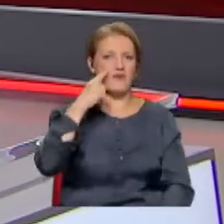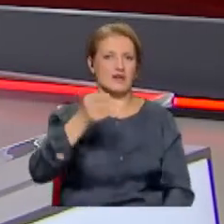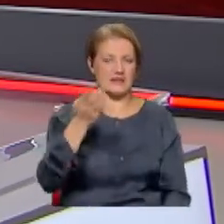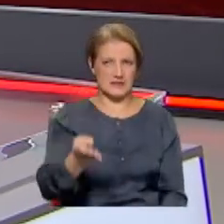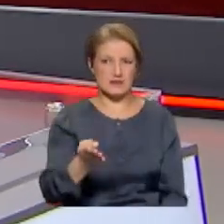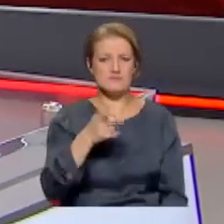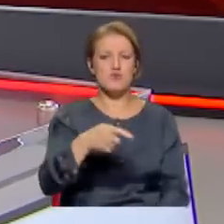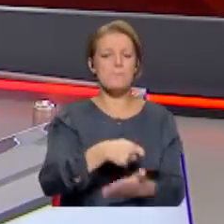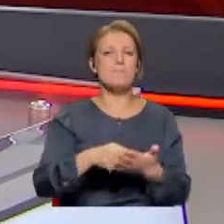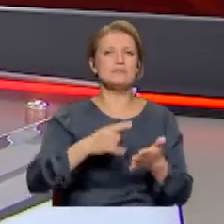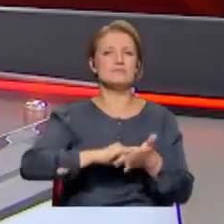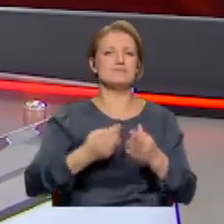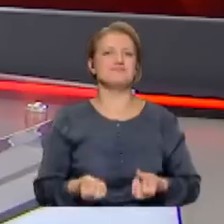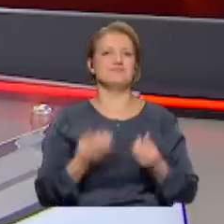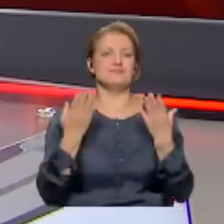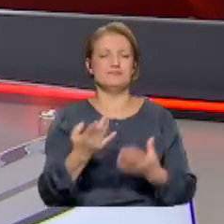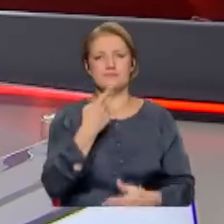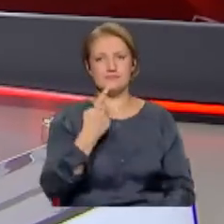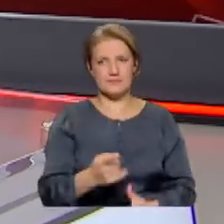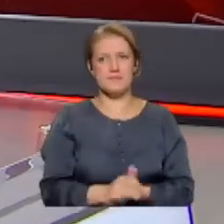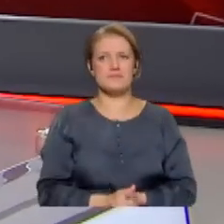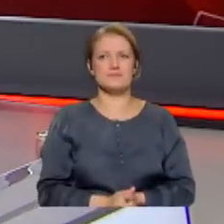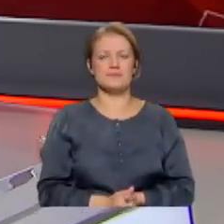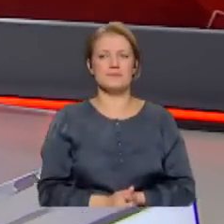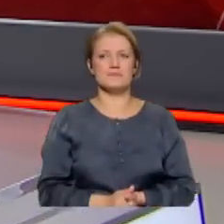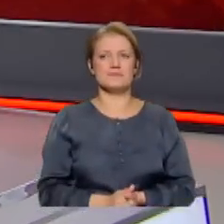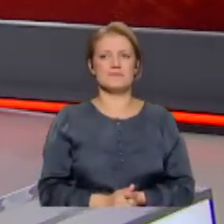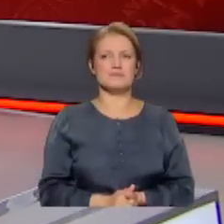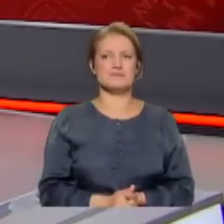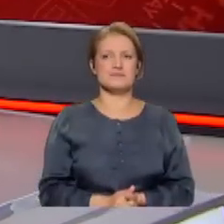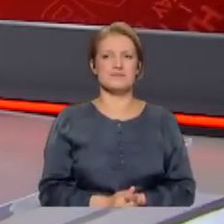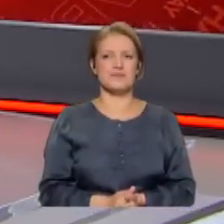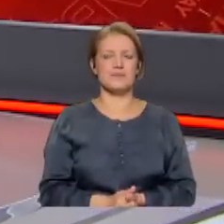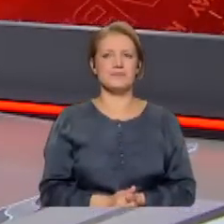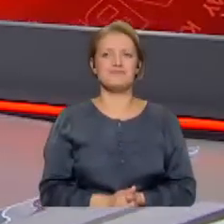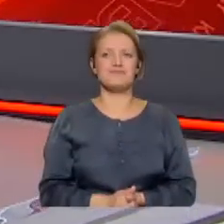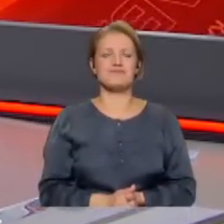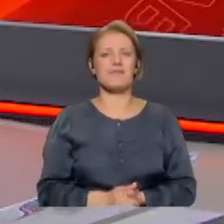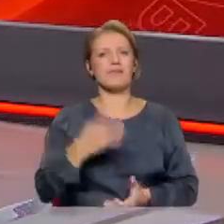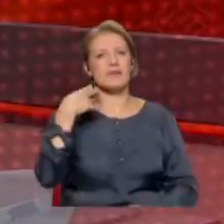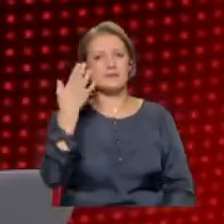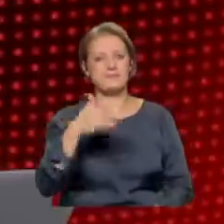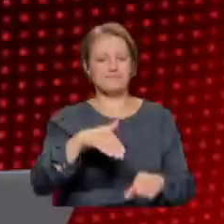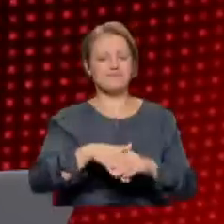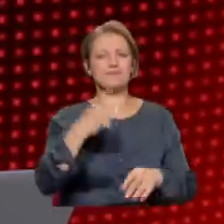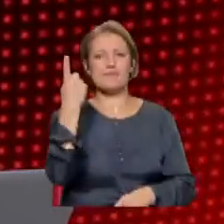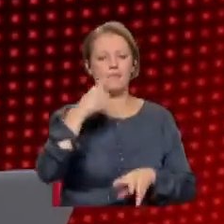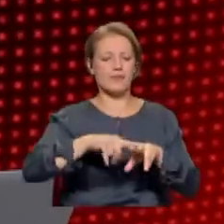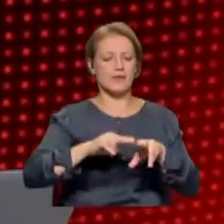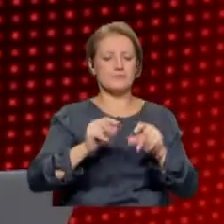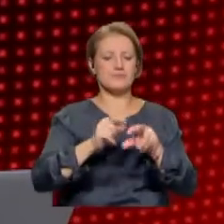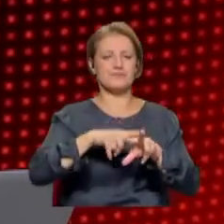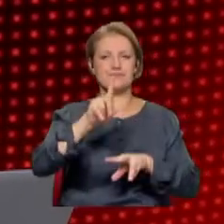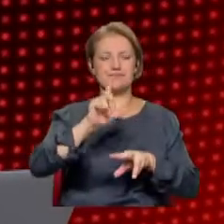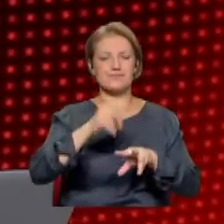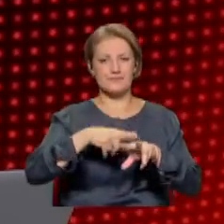farkındayız. Bu maaş ile geçinilemez diye tabii ki yakınıyorlar, dert yakınıyorlar. Efendim meclis dün Akbelen ormanları